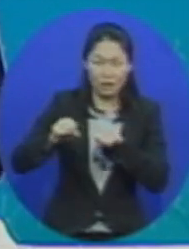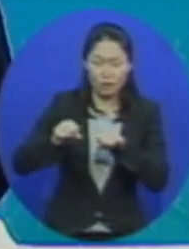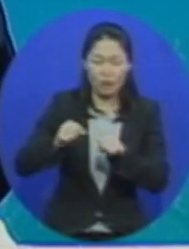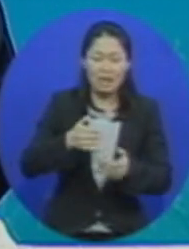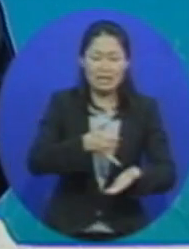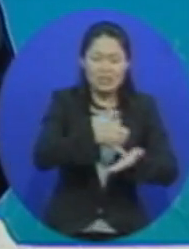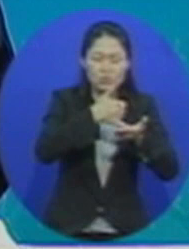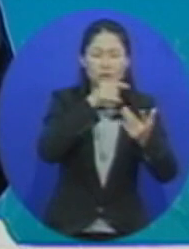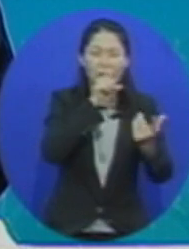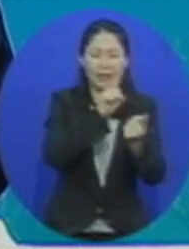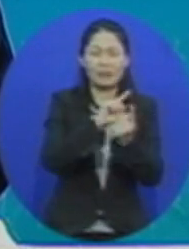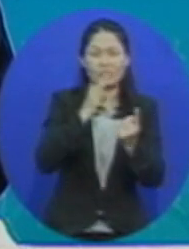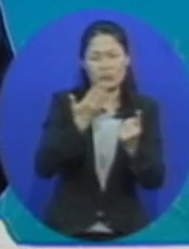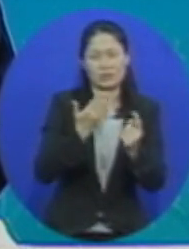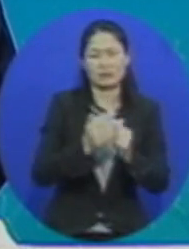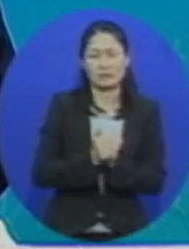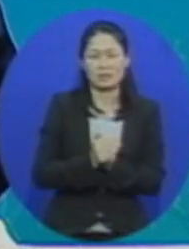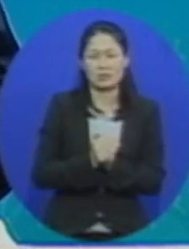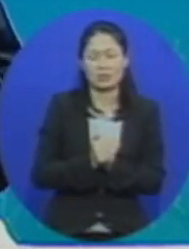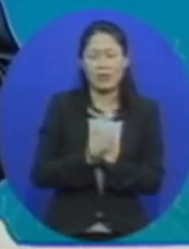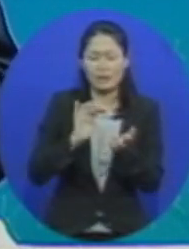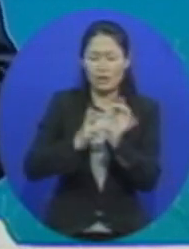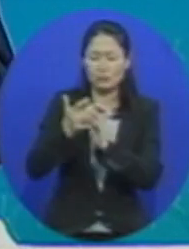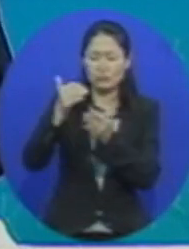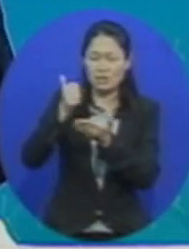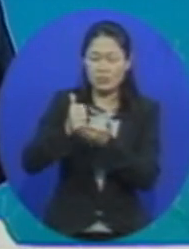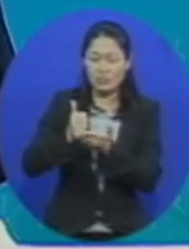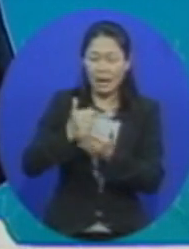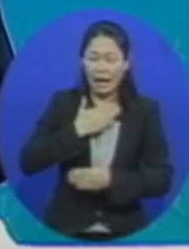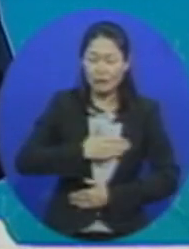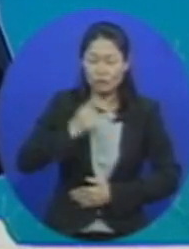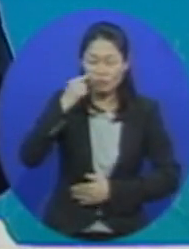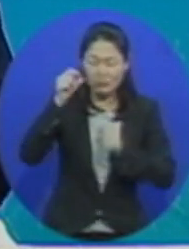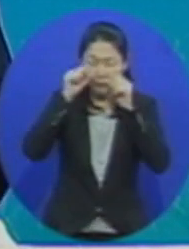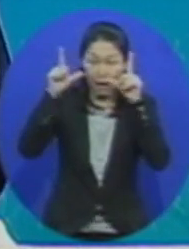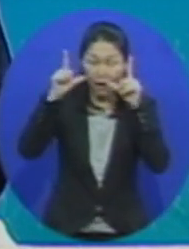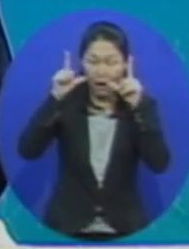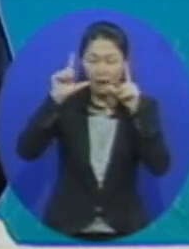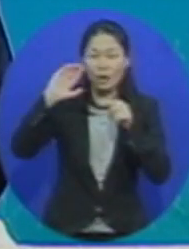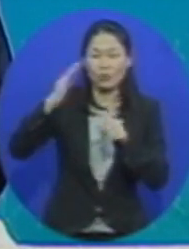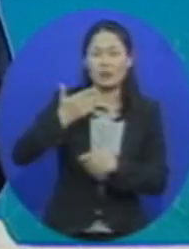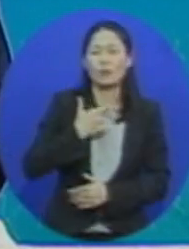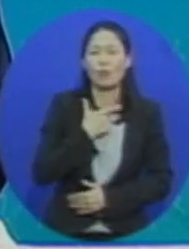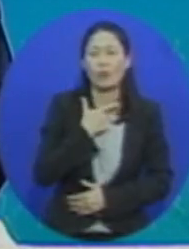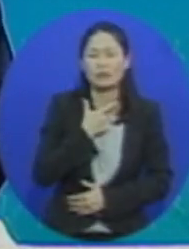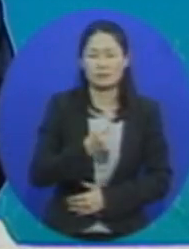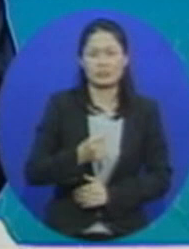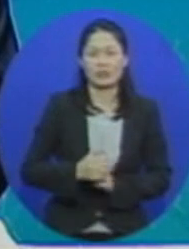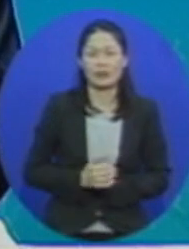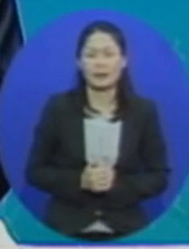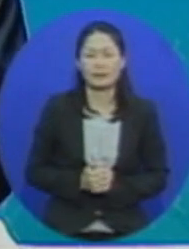인격적 으로 만나게 되기를 예수님을 아는 눈이 열리게 되기를 원했던 거예요